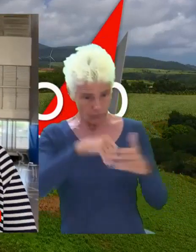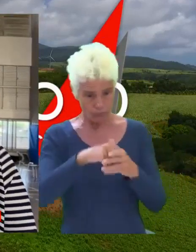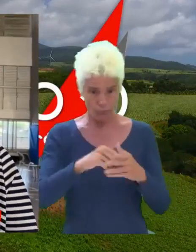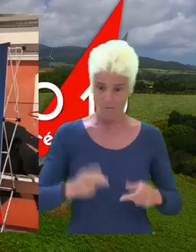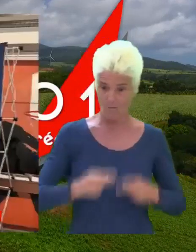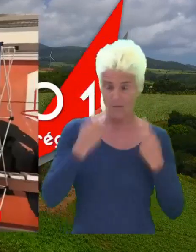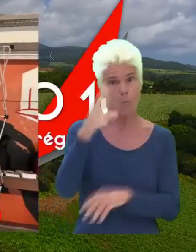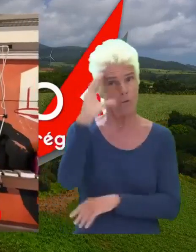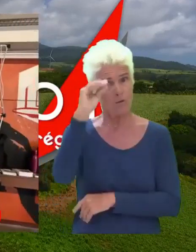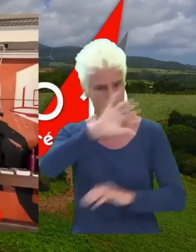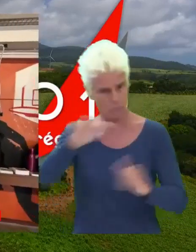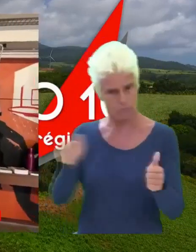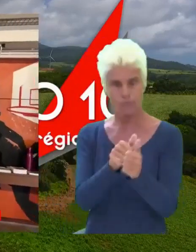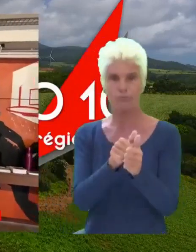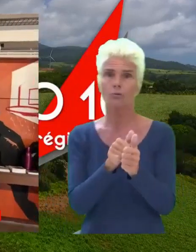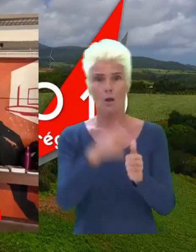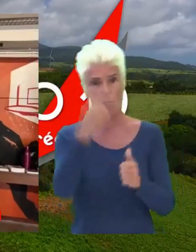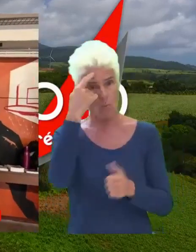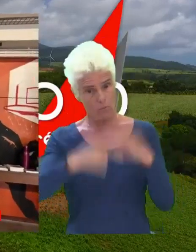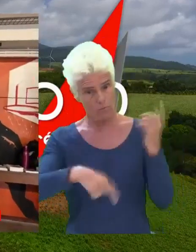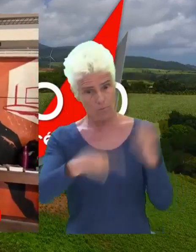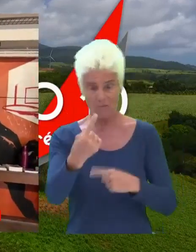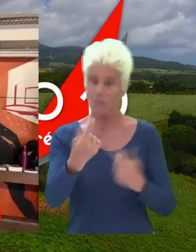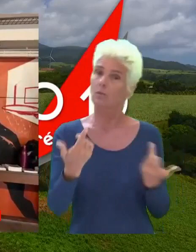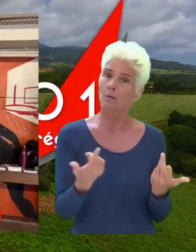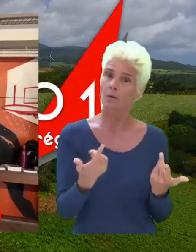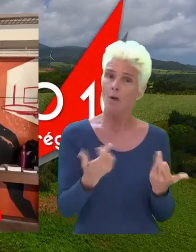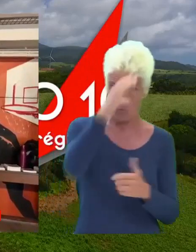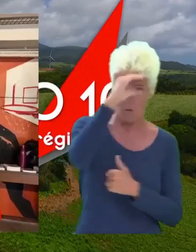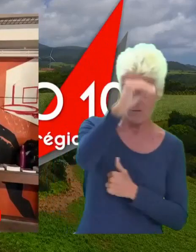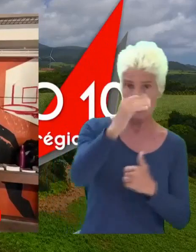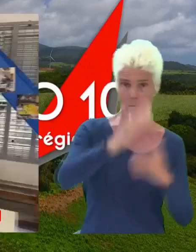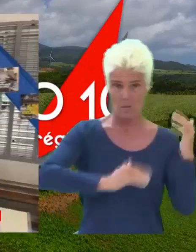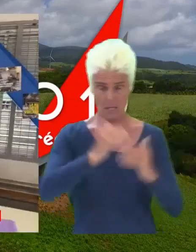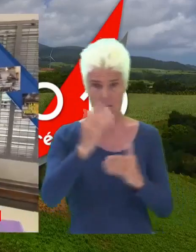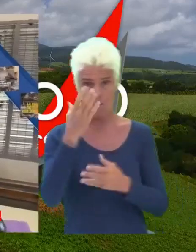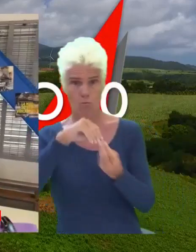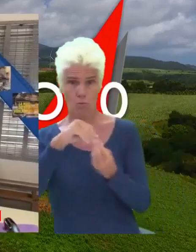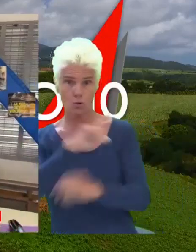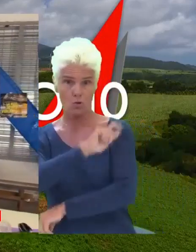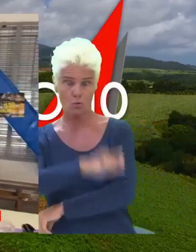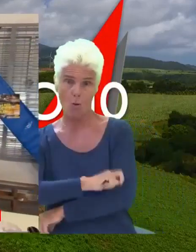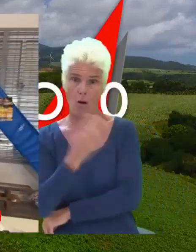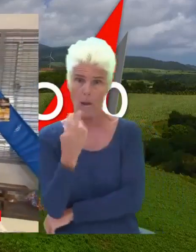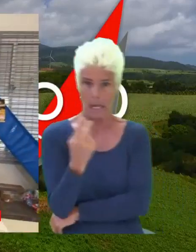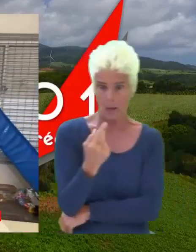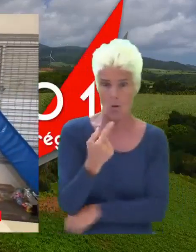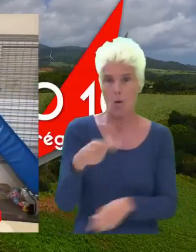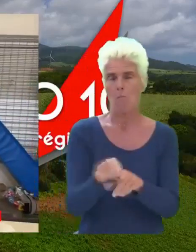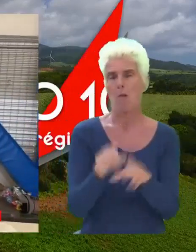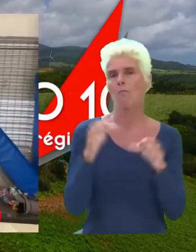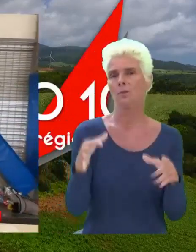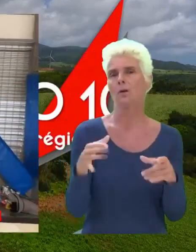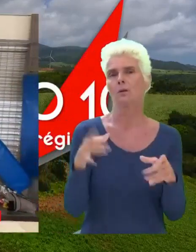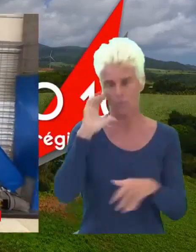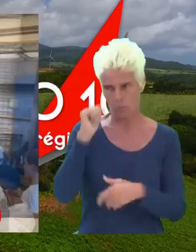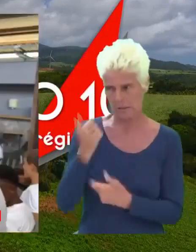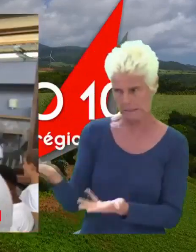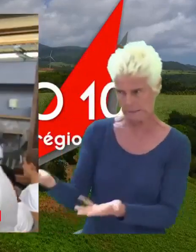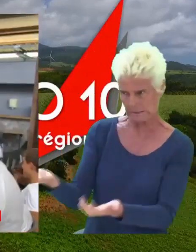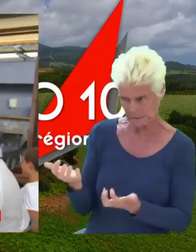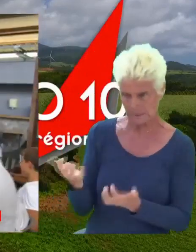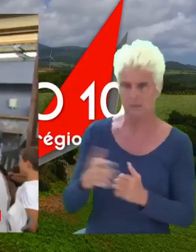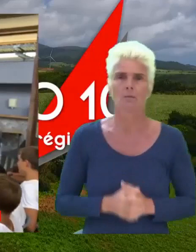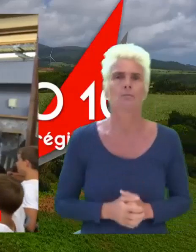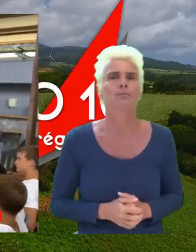VO accompagné pour sa performance par sa profession et c'est très exactement dans cette voie là que nous sommes en train de diriger nos